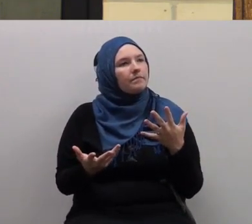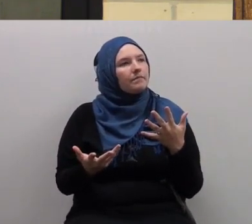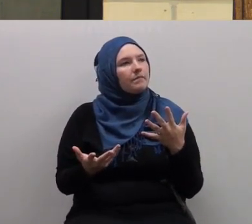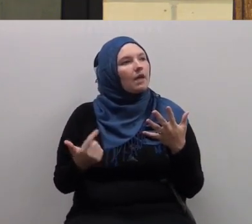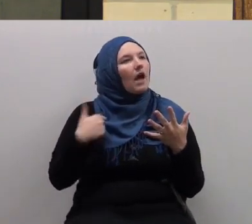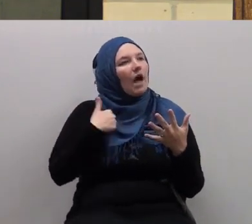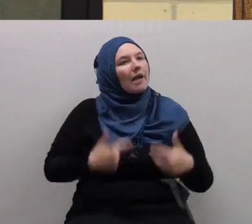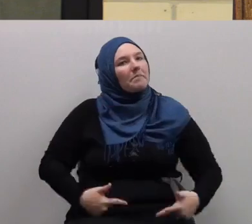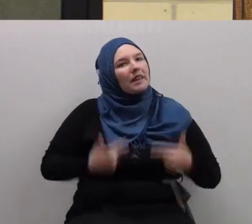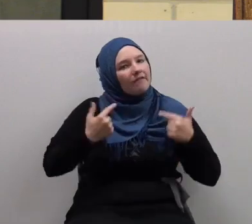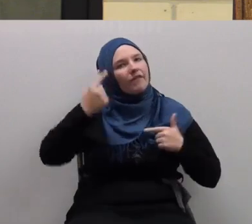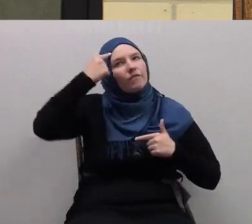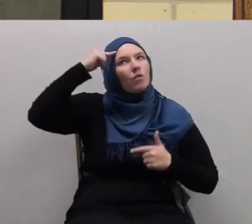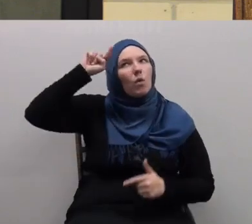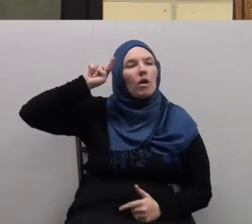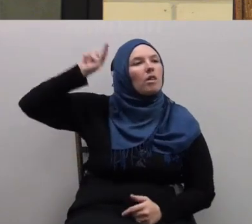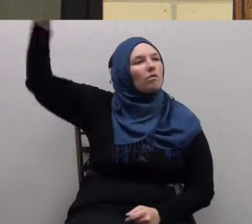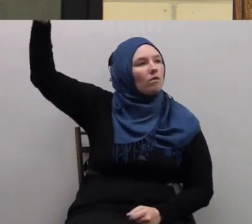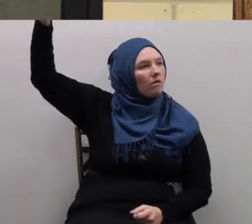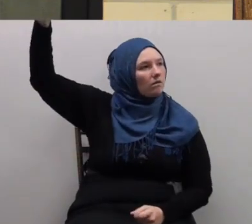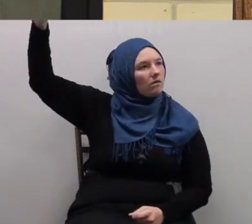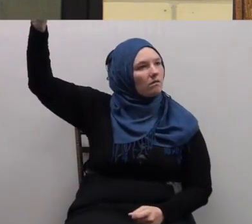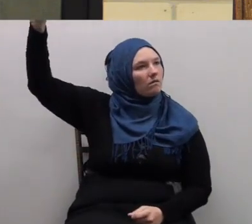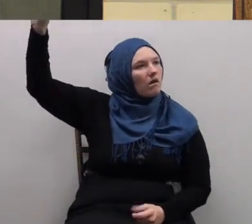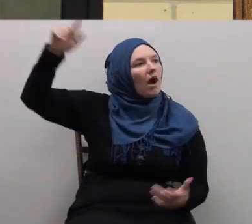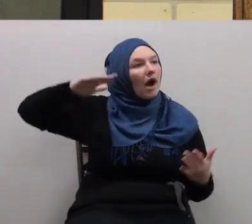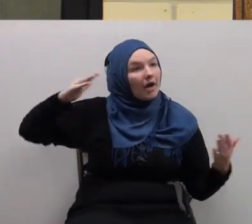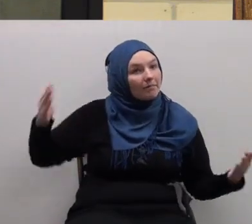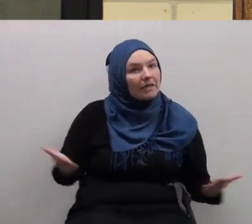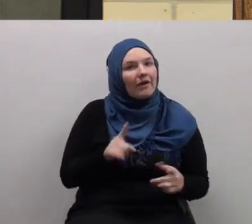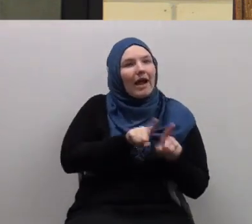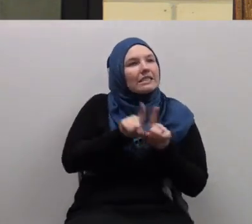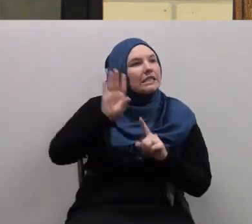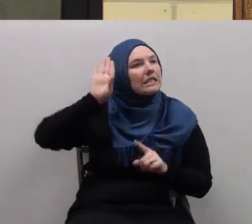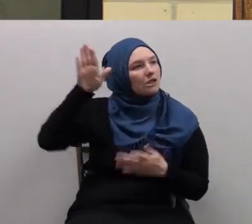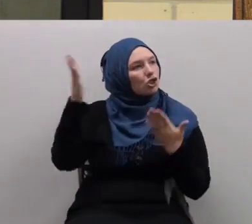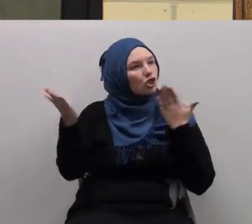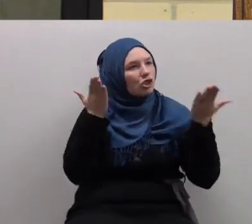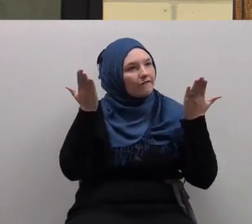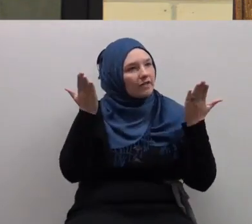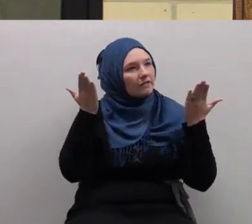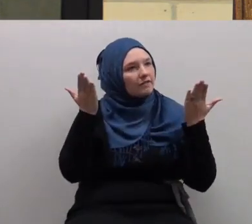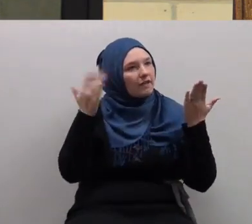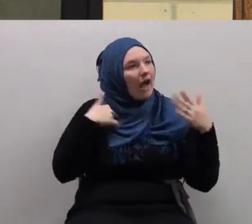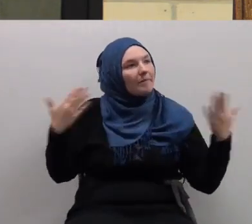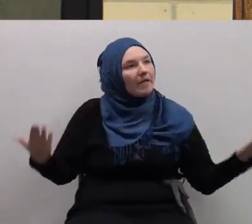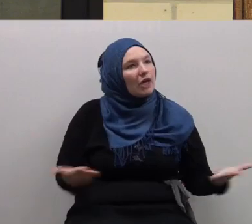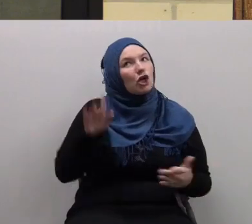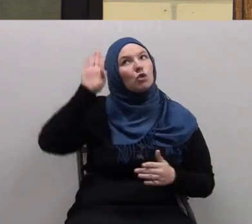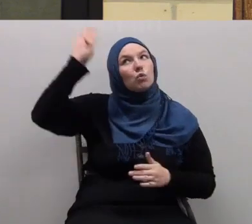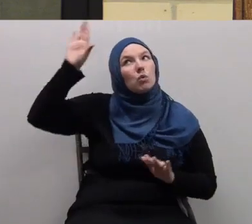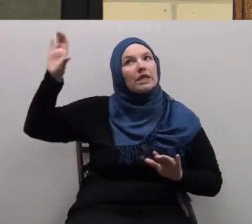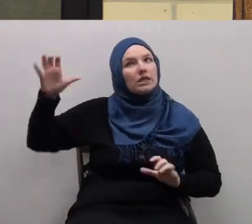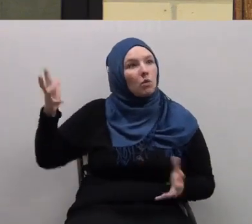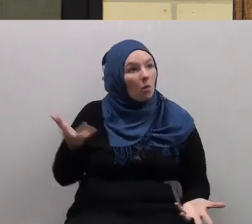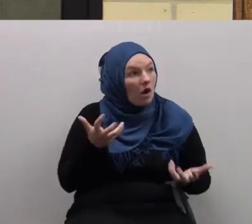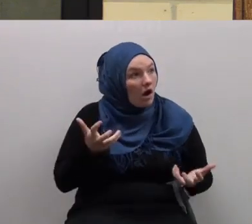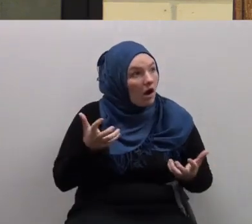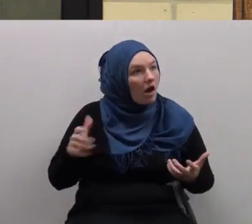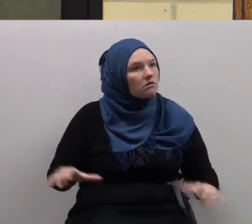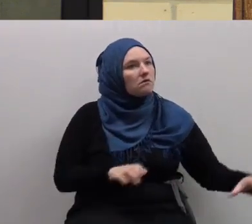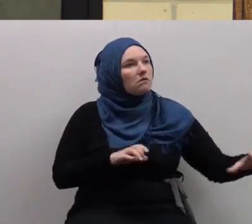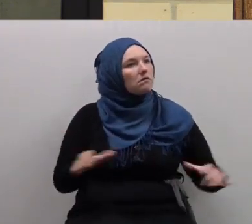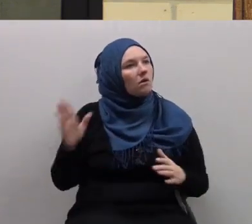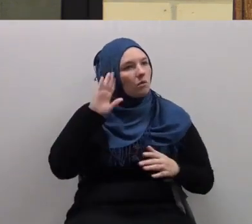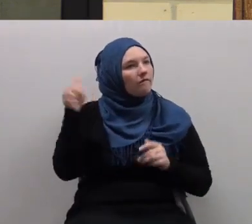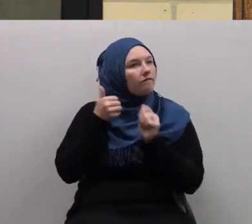الْعَالَمِينَ. I am living for Allah. I am here as His servant. I am here to do His will. I am here